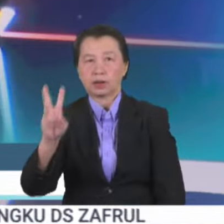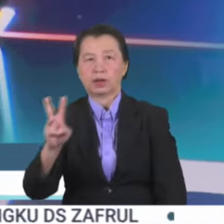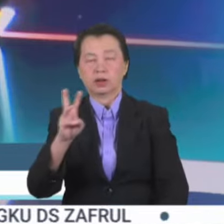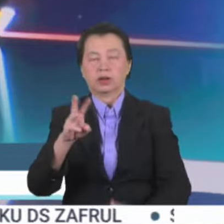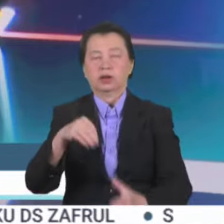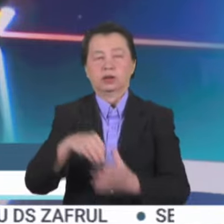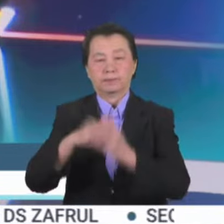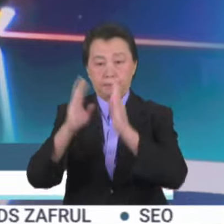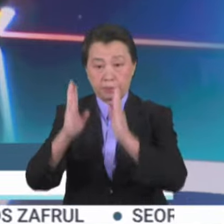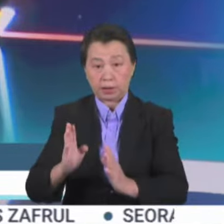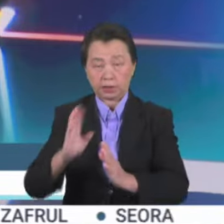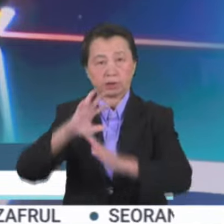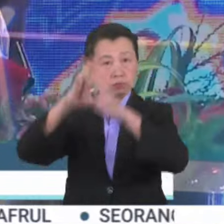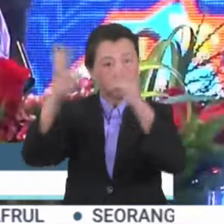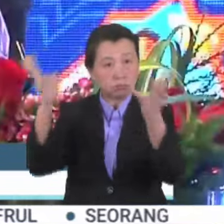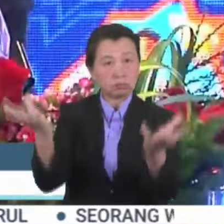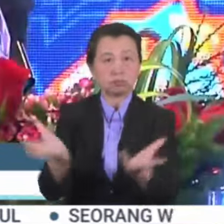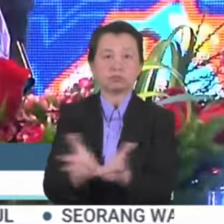seluruh dunia.